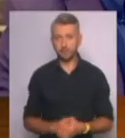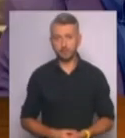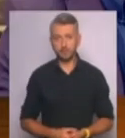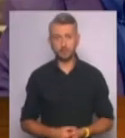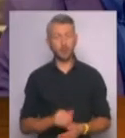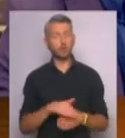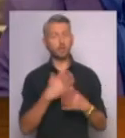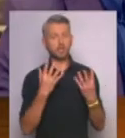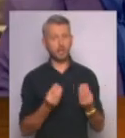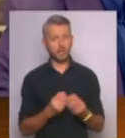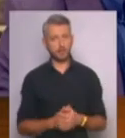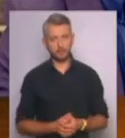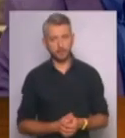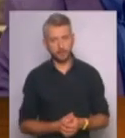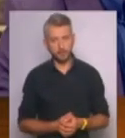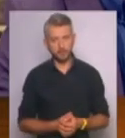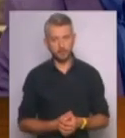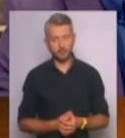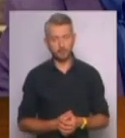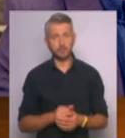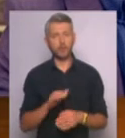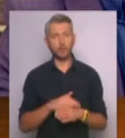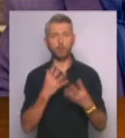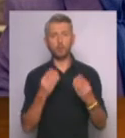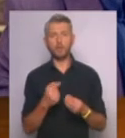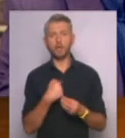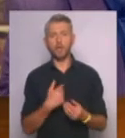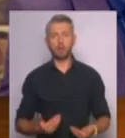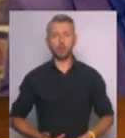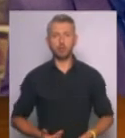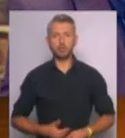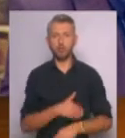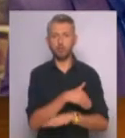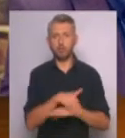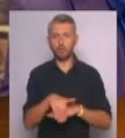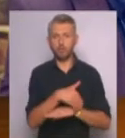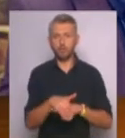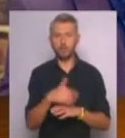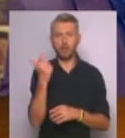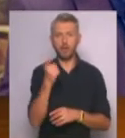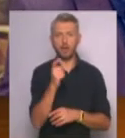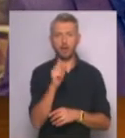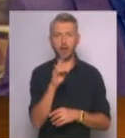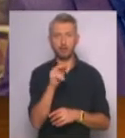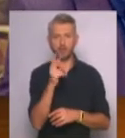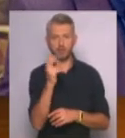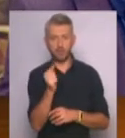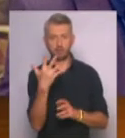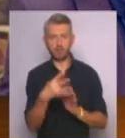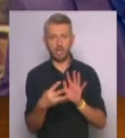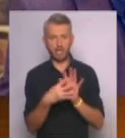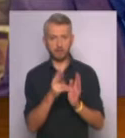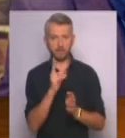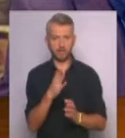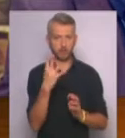Добрий день. Добрий день. Доброго дня. Доброго дня. Я проживаю по вулиці Харченка, 59, квартира